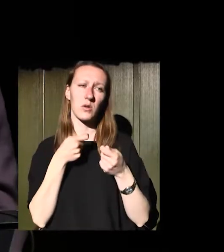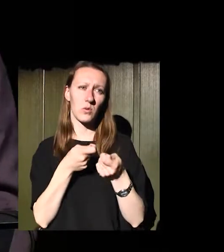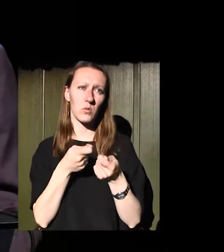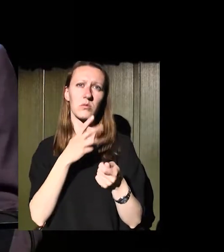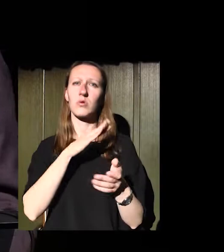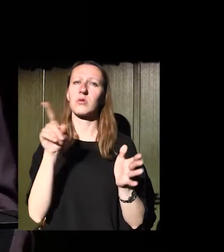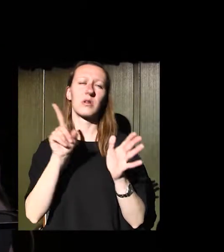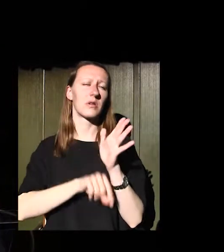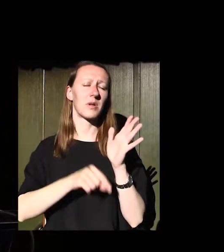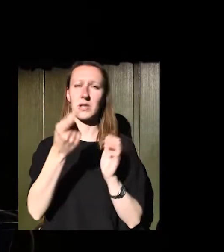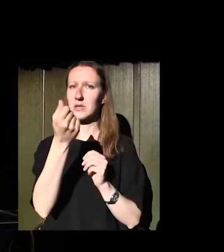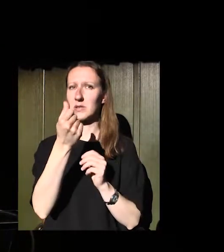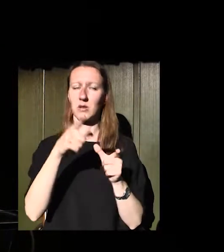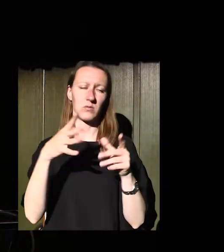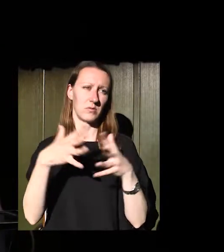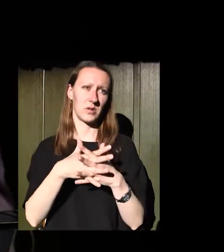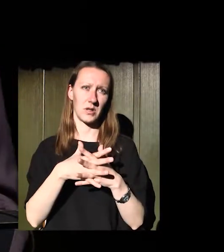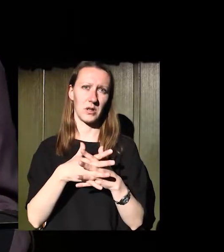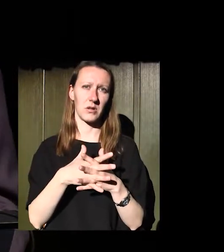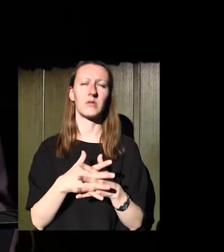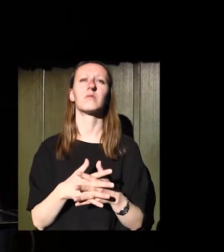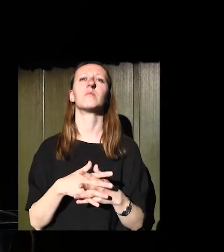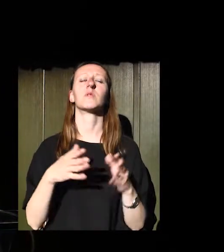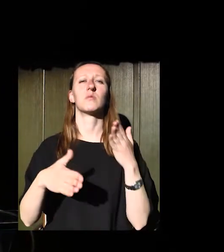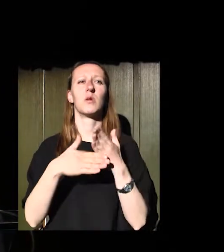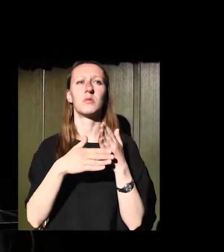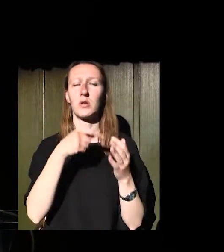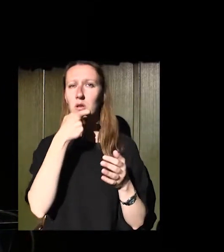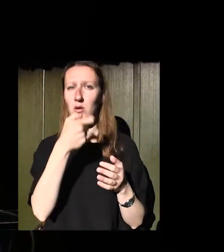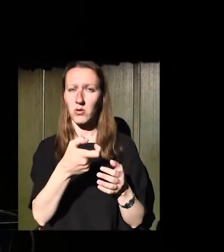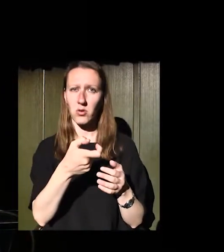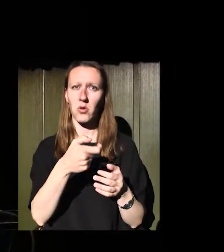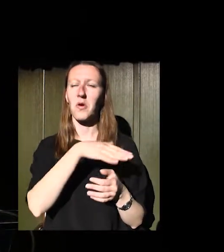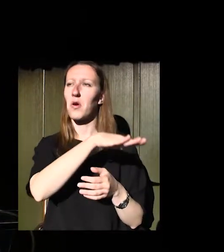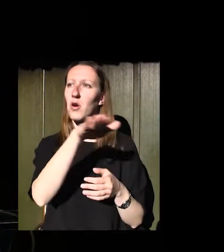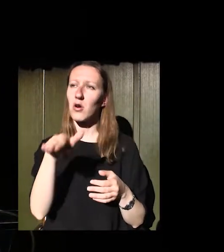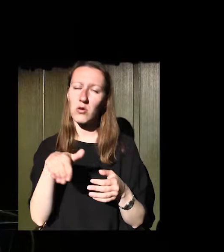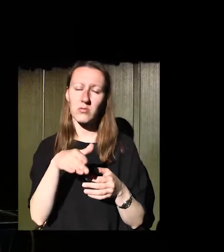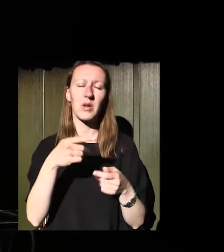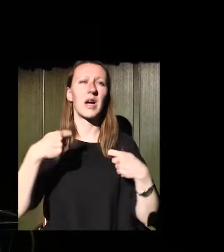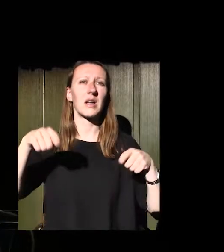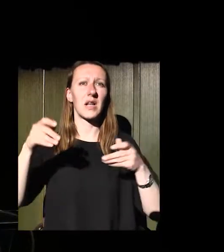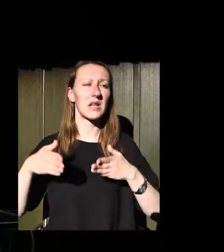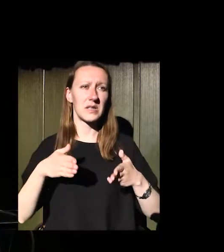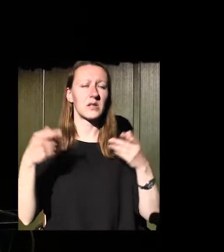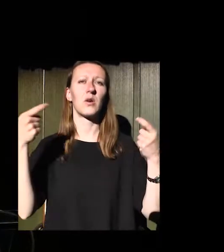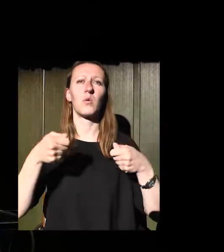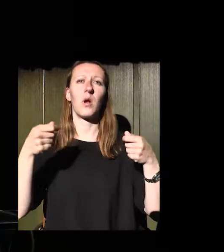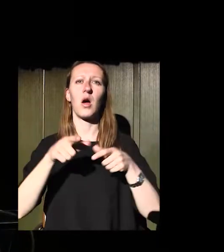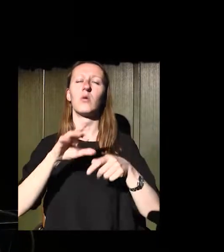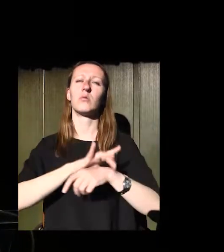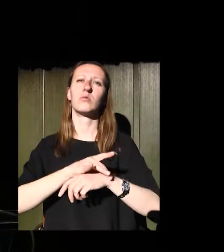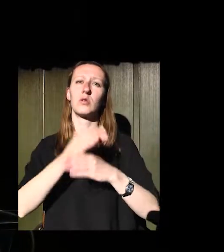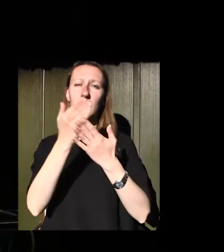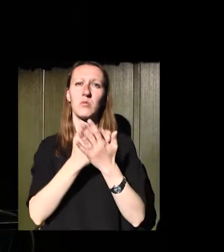kvalitetnu uslugu po najpovoljnijim cijenama u gradu. Pomogli smo gospodarstvenicima, gradili infrastrukturu, ulagali